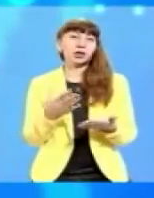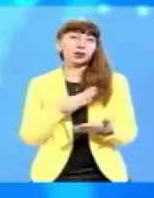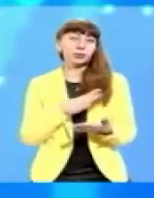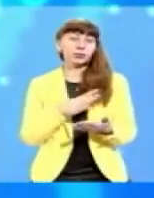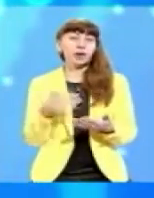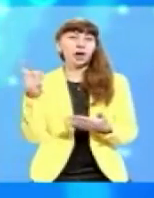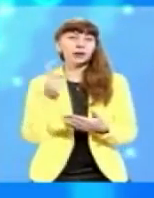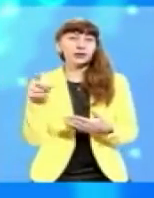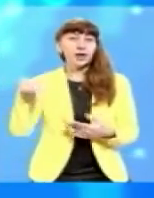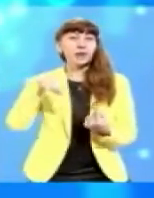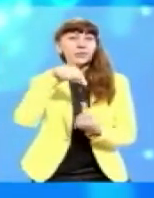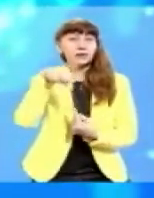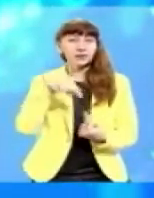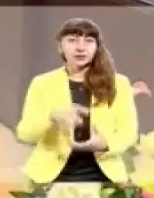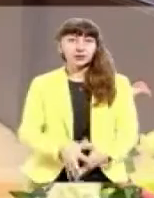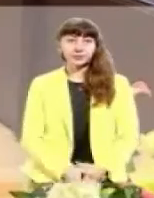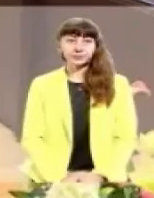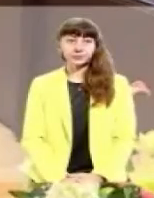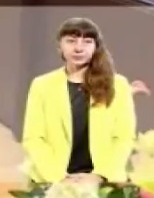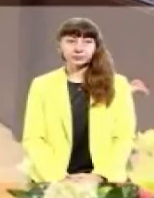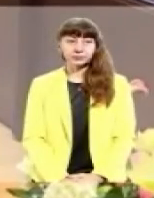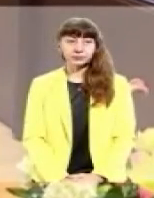түскен ұсыныстар талқыланды.